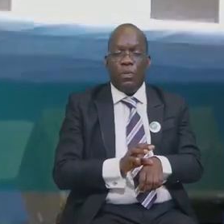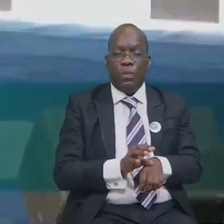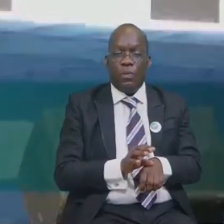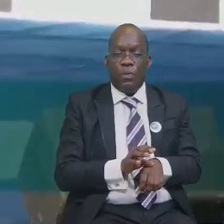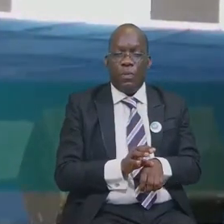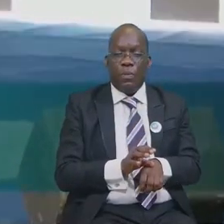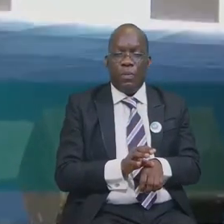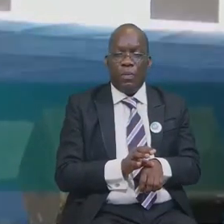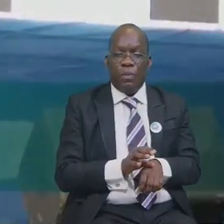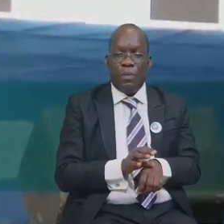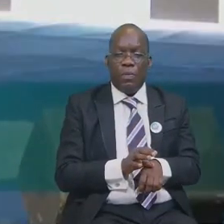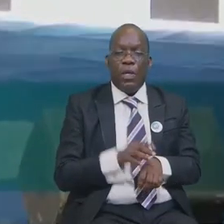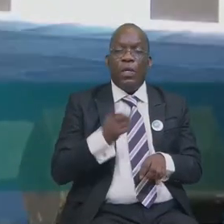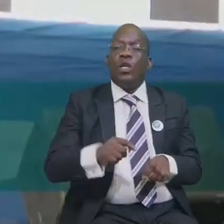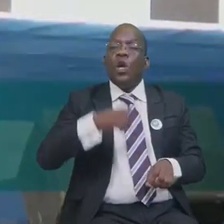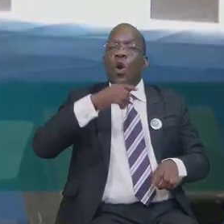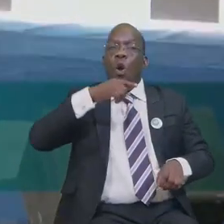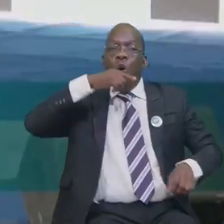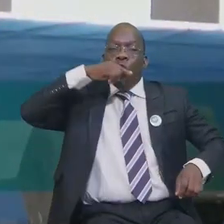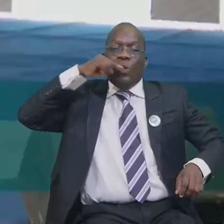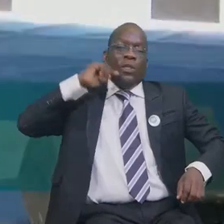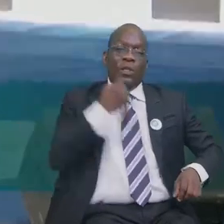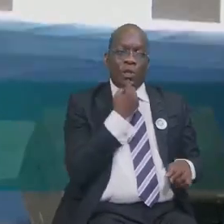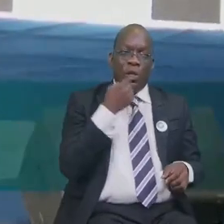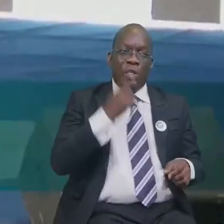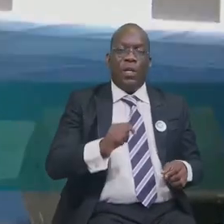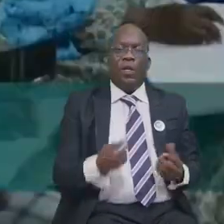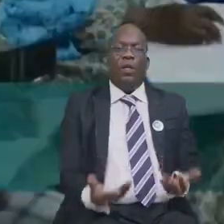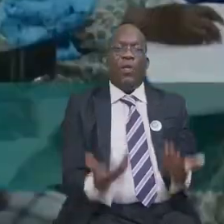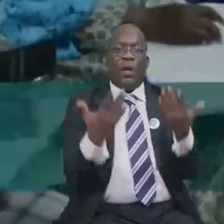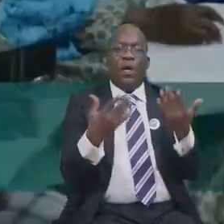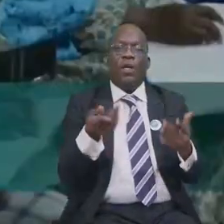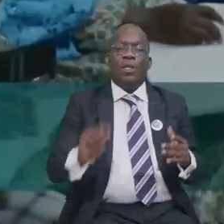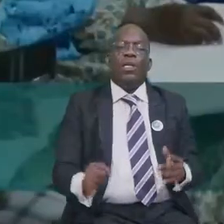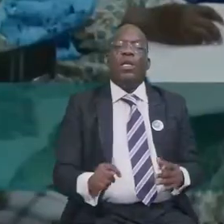plus le feu sera chaud, plus l'église sera forte.